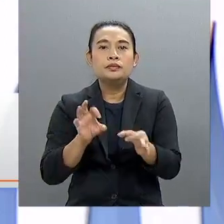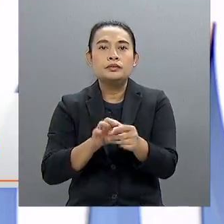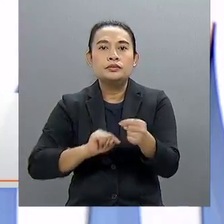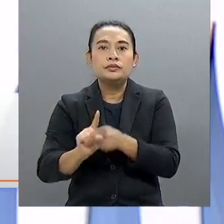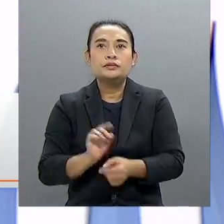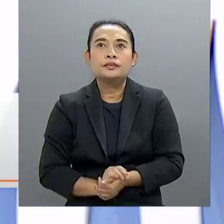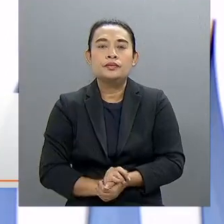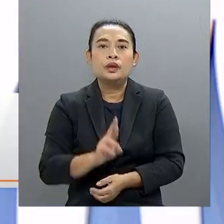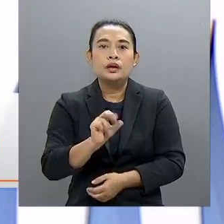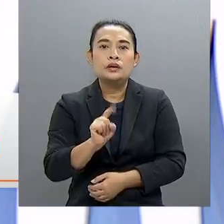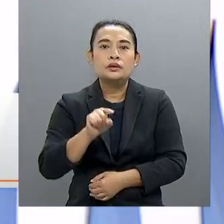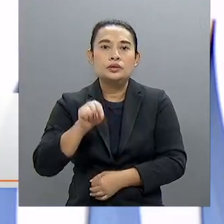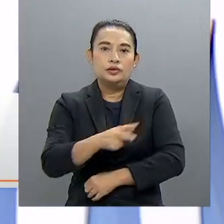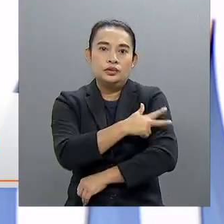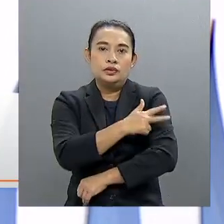บ้างแล้วนะคะในเรื่องของที่มาที่ไปวันนี้ค่ะมีอีกหนึ่งเรื่องราวที่น่าสนใจนั่นก็คือเรื่องของนโยบายแนวคิดแล้วก็ผังรายการนะคะและผู้ที่จะมาบอกเล่าเรื่องราวดีๆอย่างนี้เราได้ฟังนะคะนั่นก็คือรองศาสตราจารย์ดร.